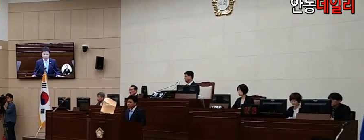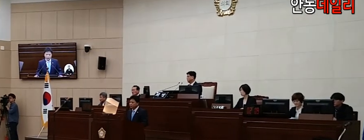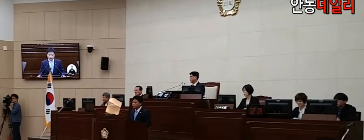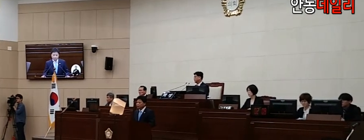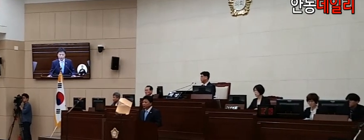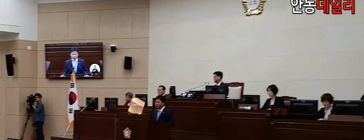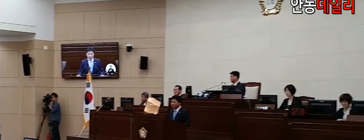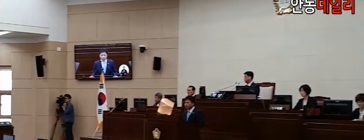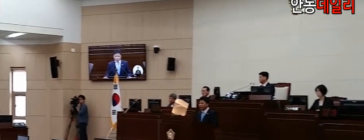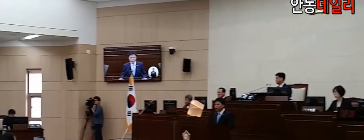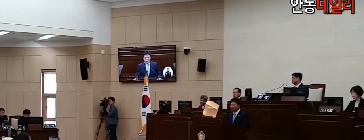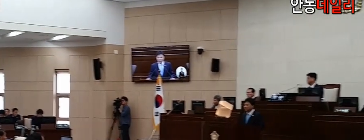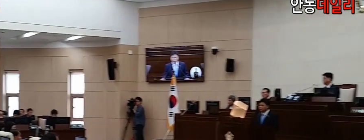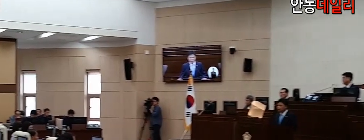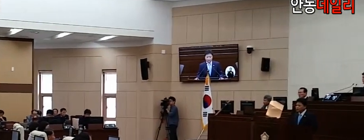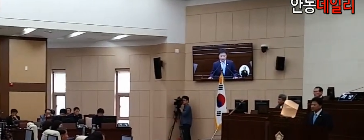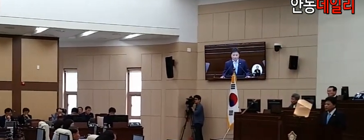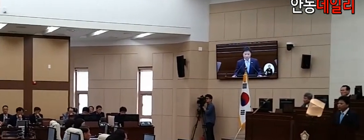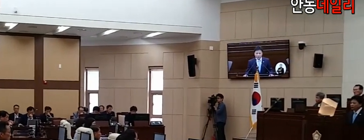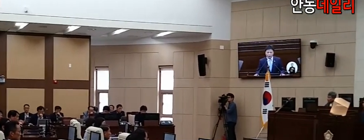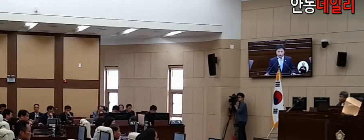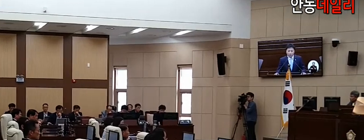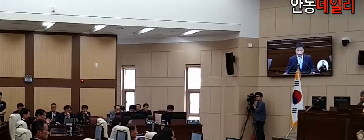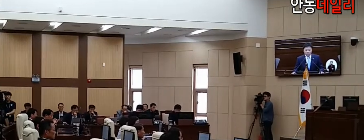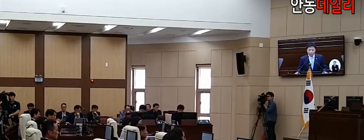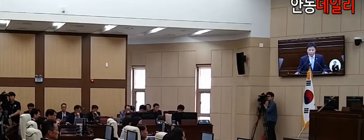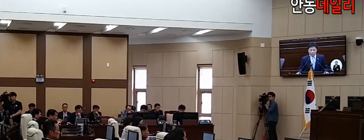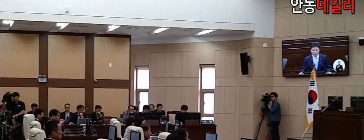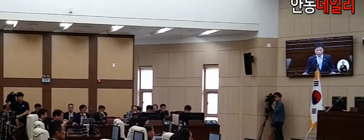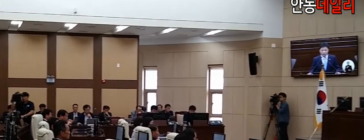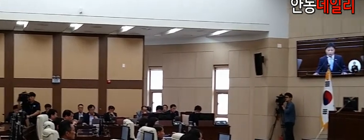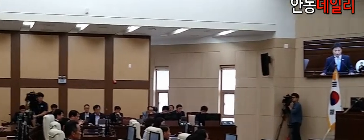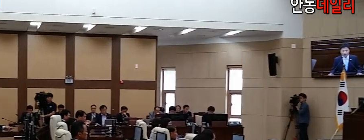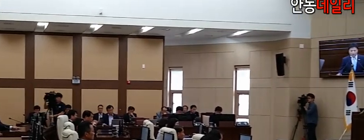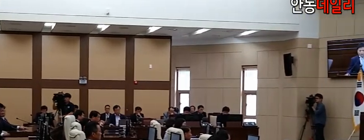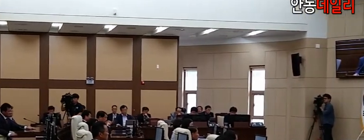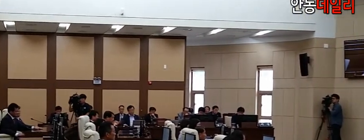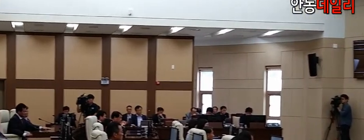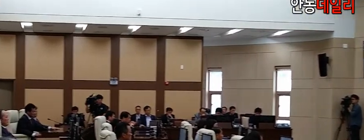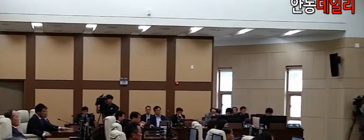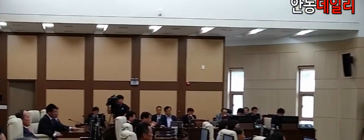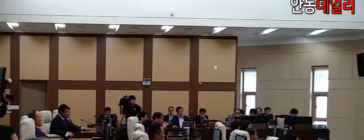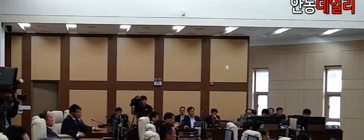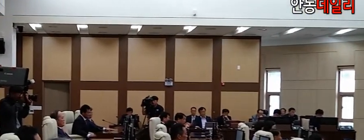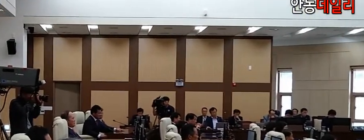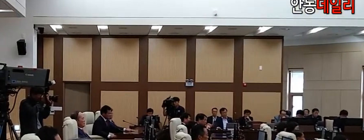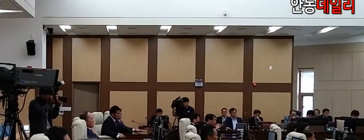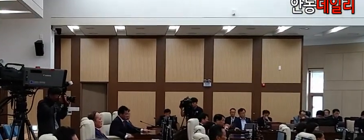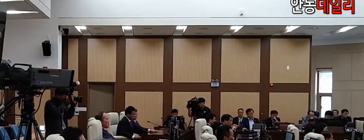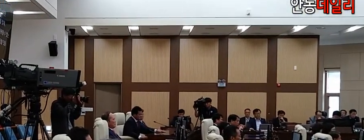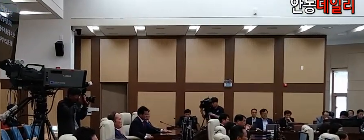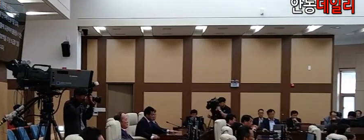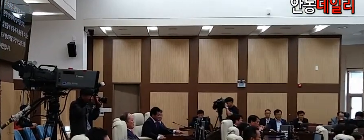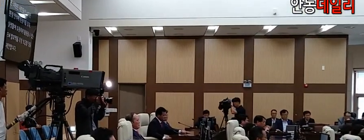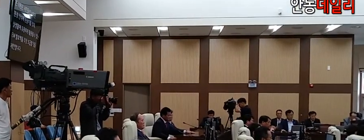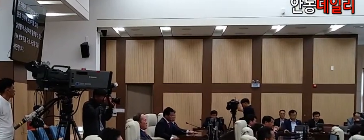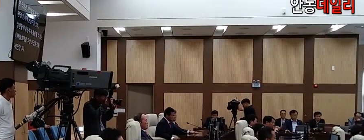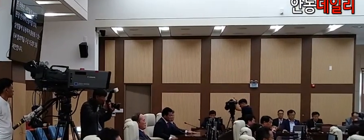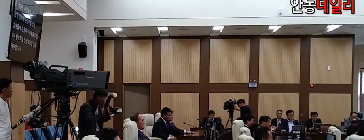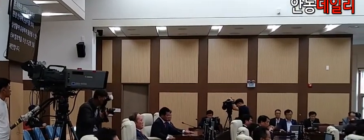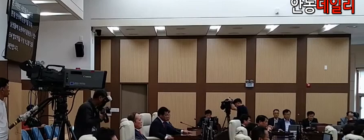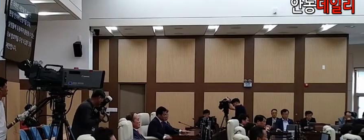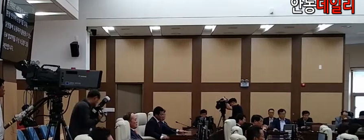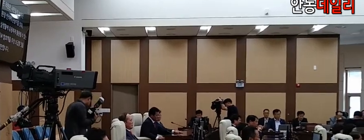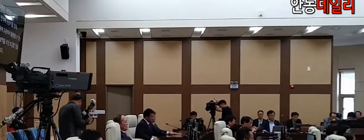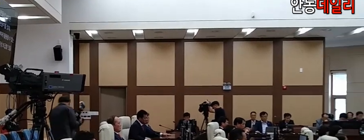의원은 시민들의 높아진 환경인식에 눈높이를 맞춰 실생활에 유용하게 활용될 수